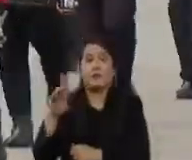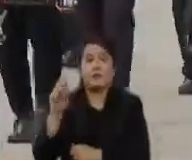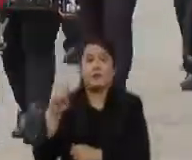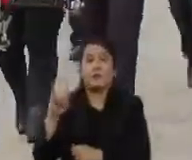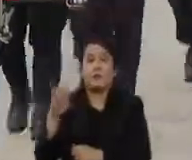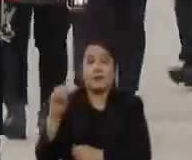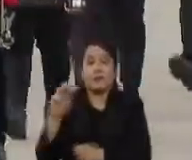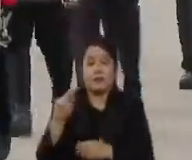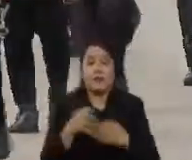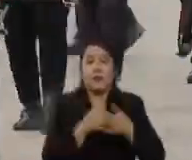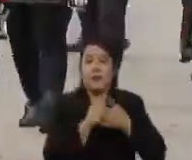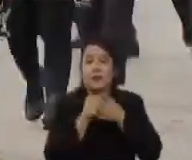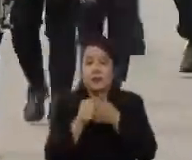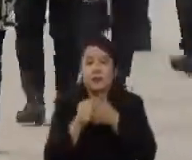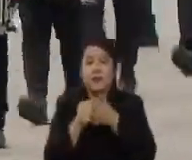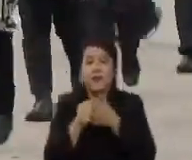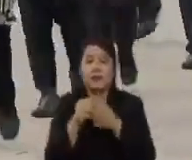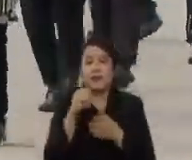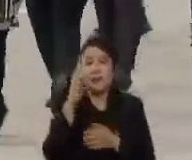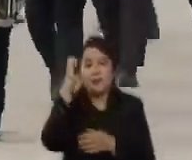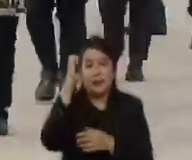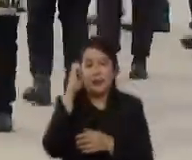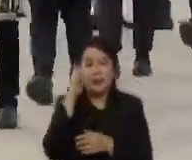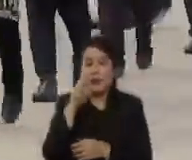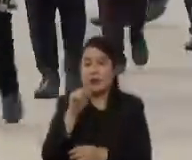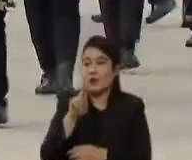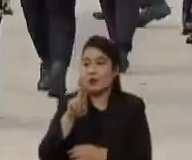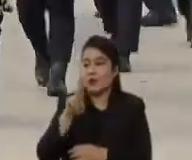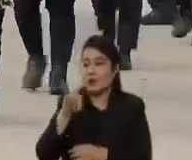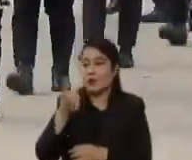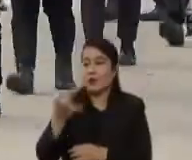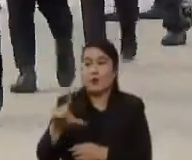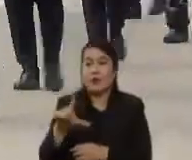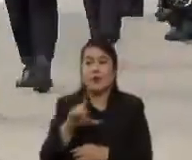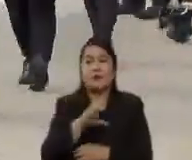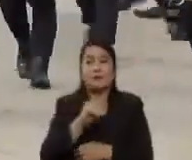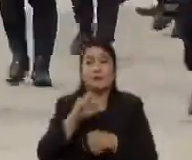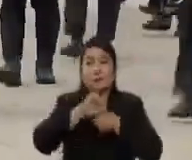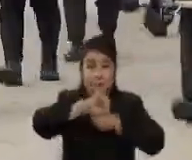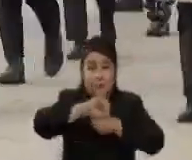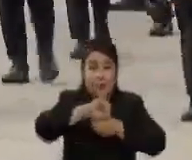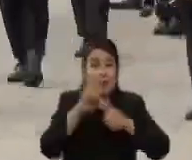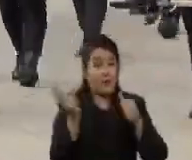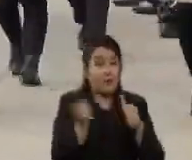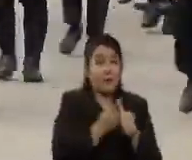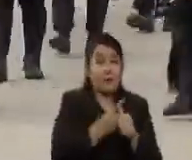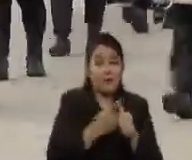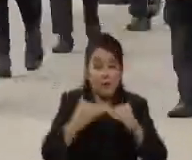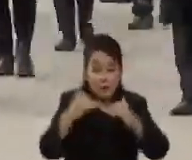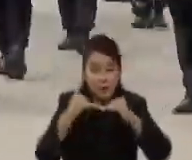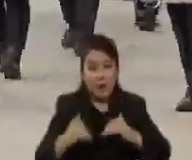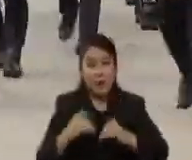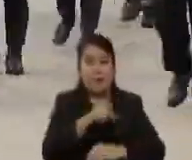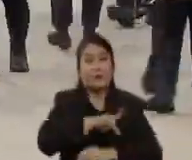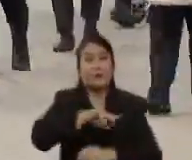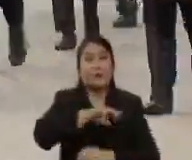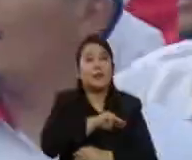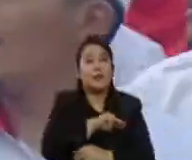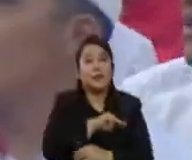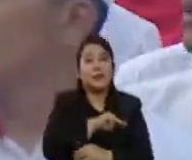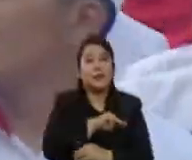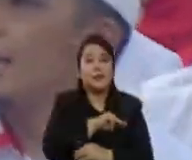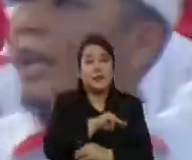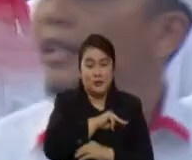dipimpin oleh Encik Nuril Syafiq bin Mat Sidik. Kontingen pertama di bawah kontingen